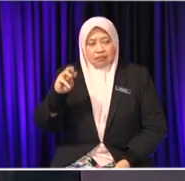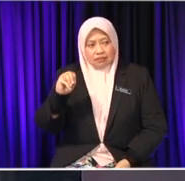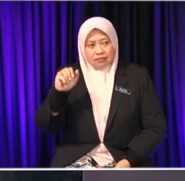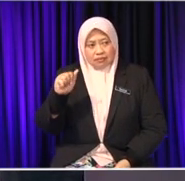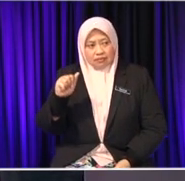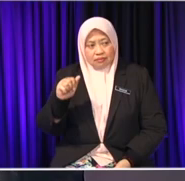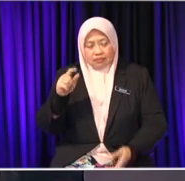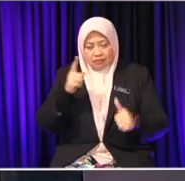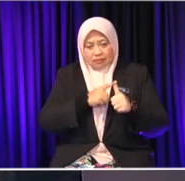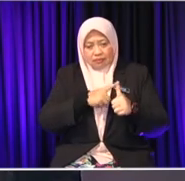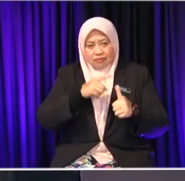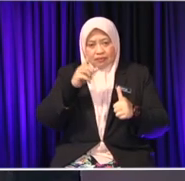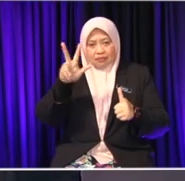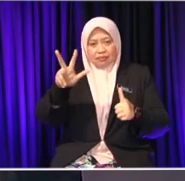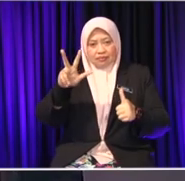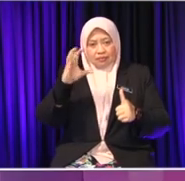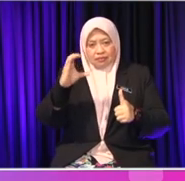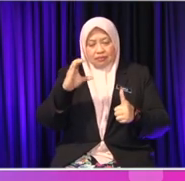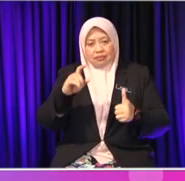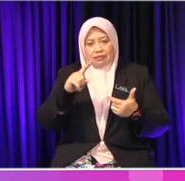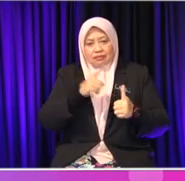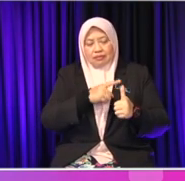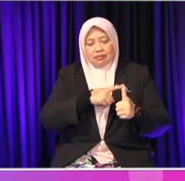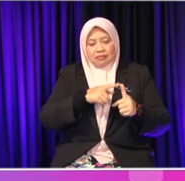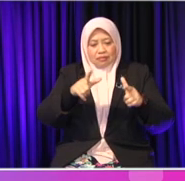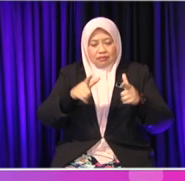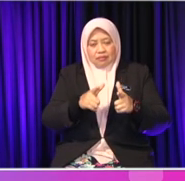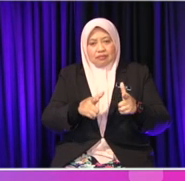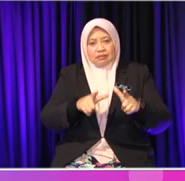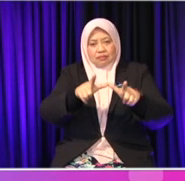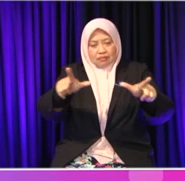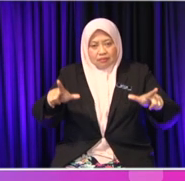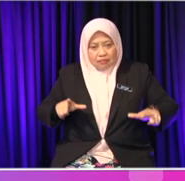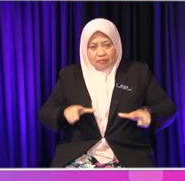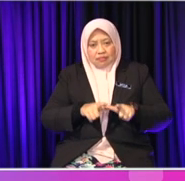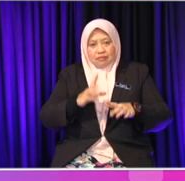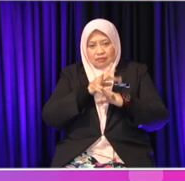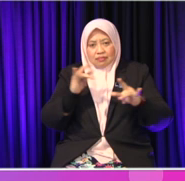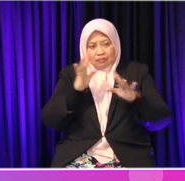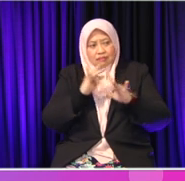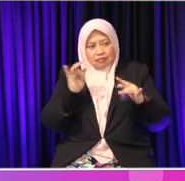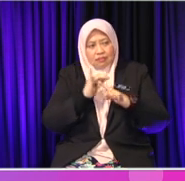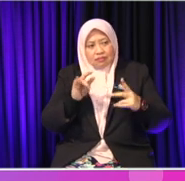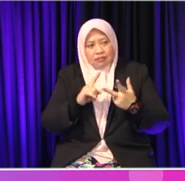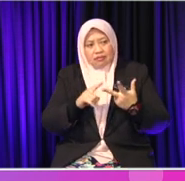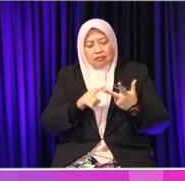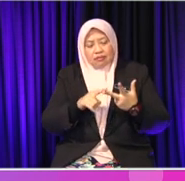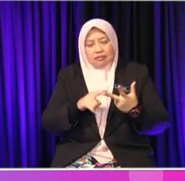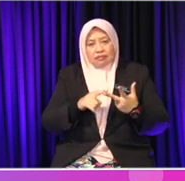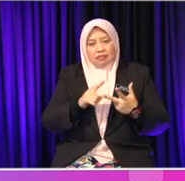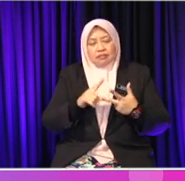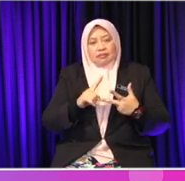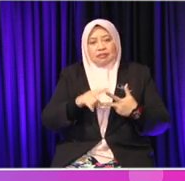yang pertama lokasi kucing sawah ingat sawah lah yang si kedua adalah polisi eh